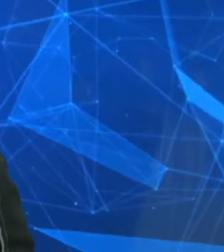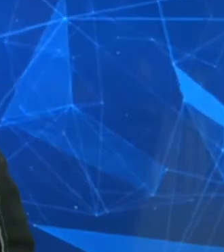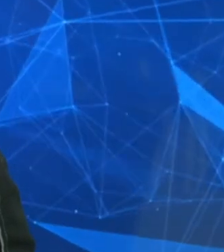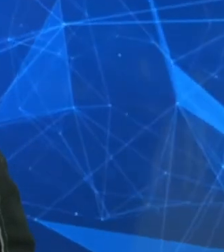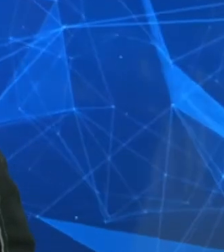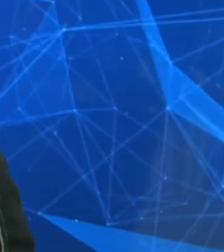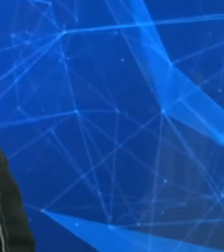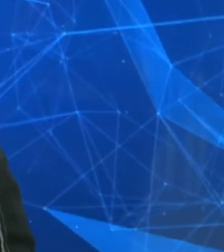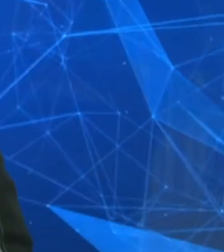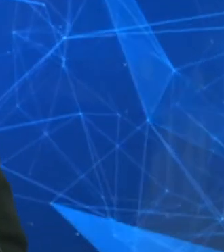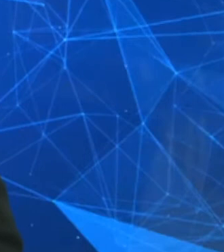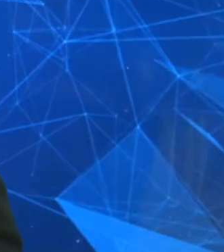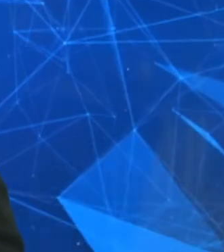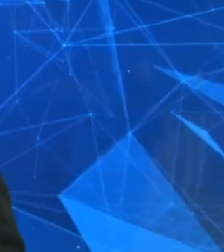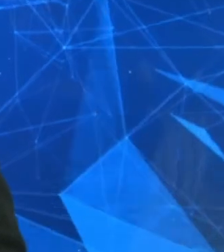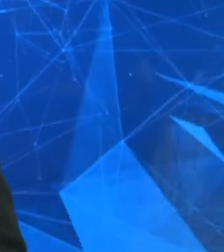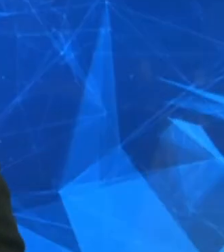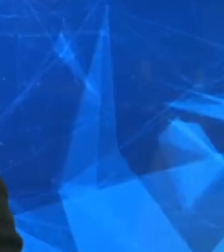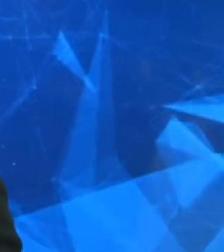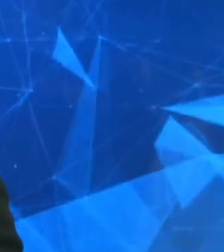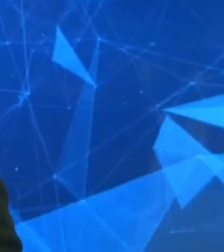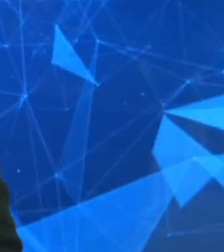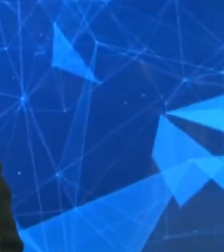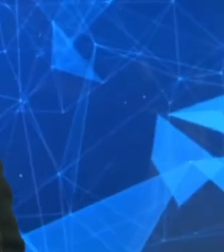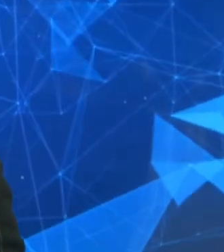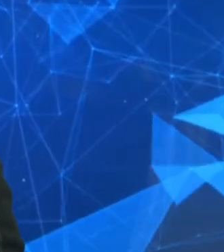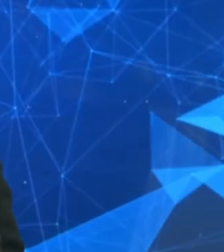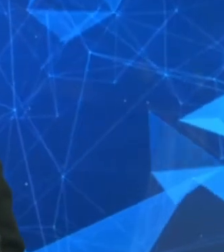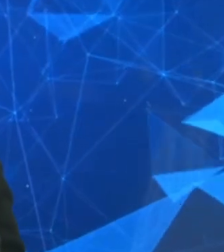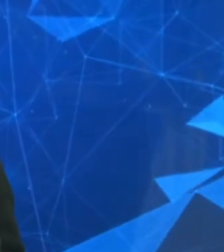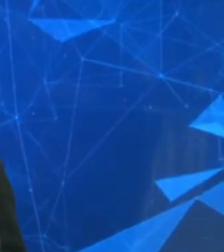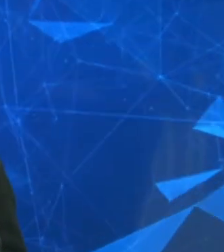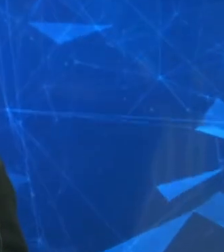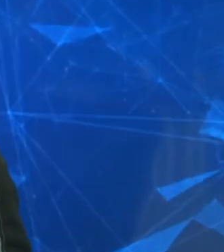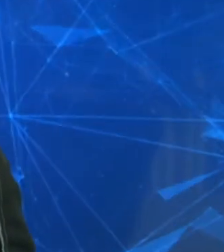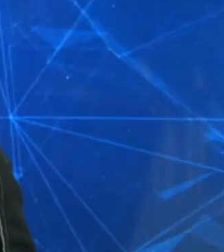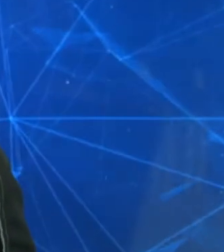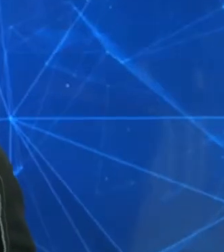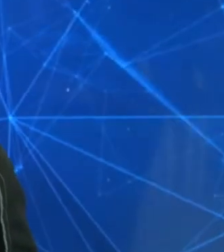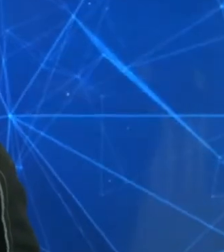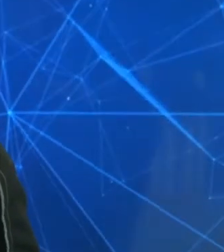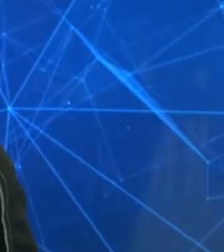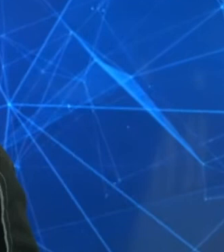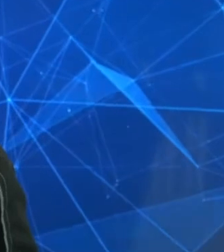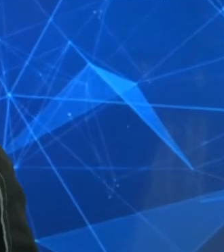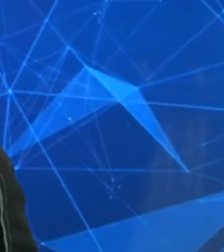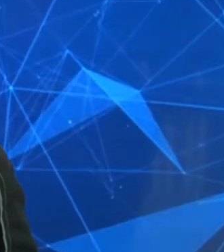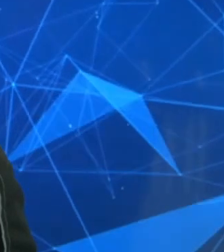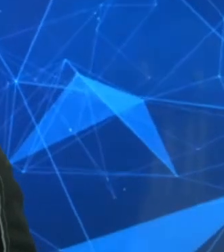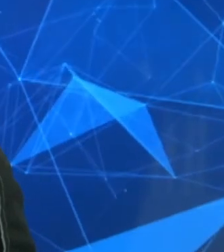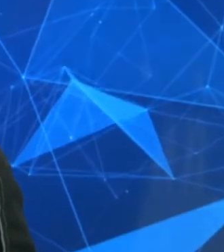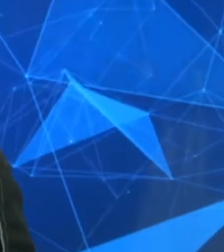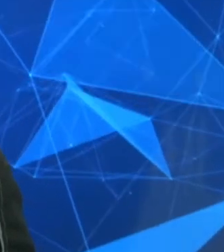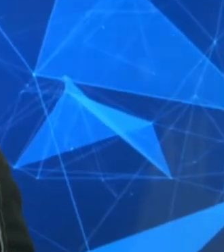ως στατιστικό πλέον δυστυχώς στοιχείο στη ζωή μας και φυσικά όπως είπαμε τον αριθμό των κρουσμάτων γενικά στη χώρα και τα